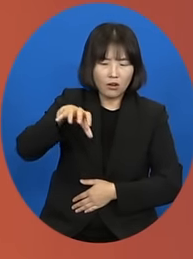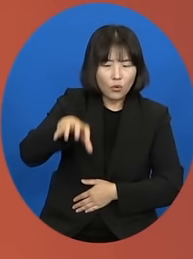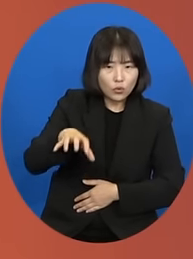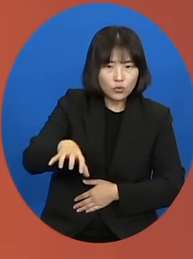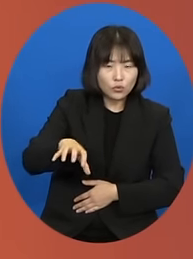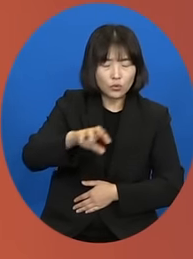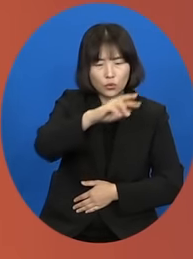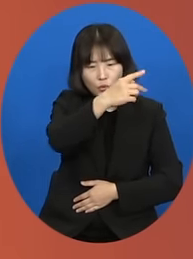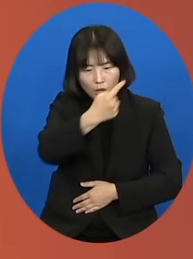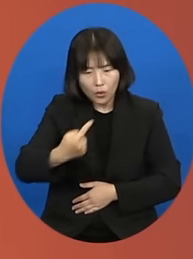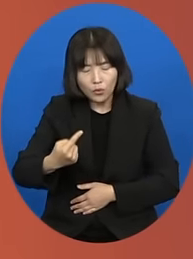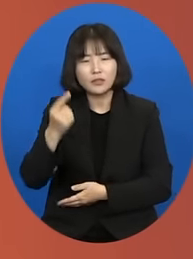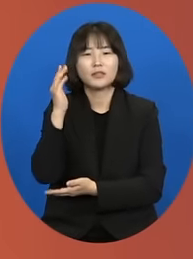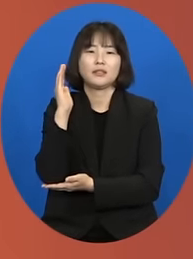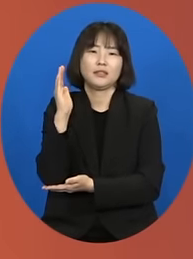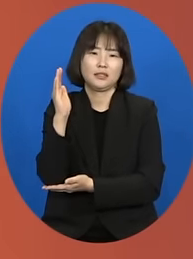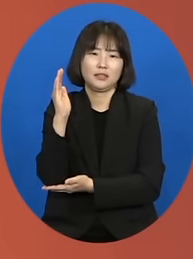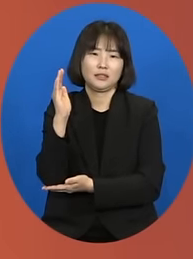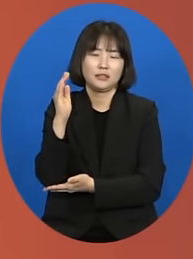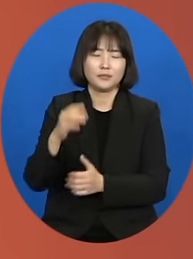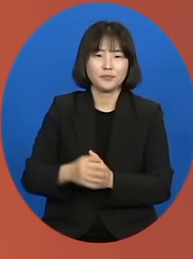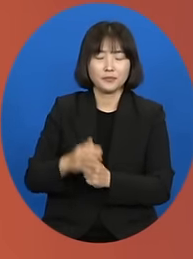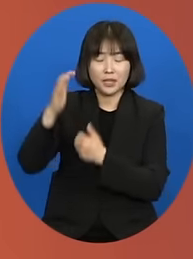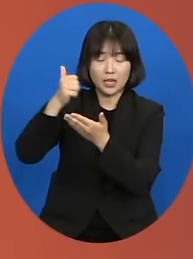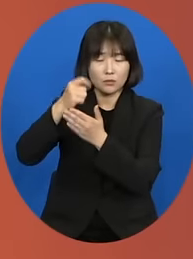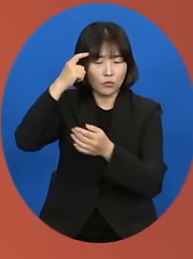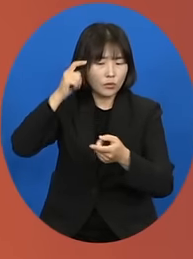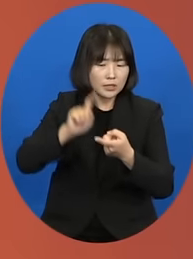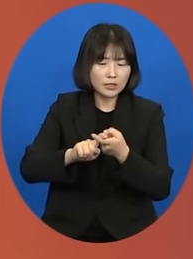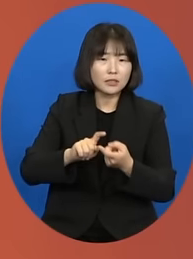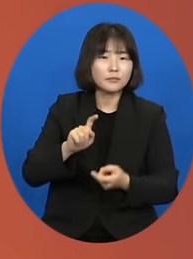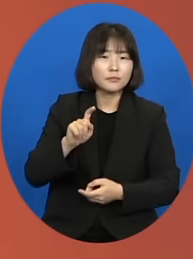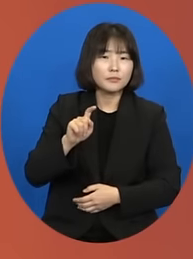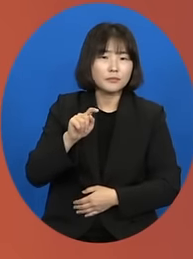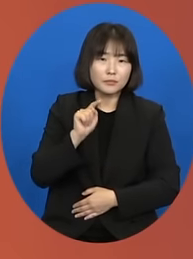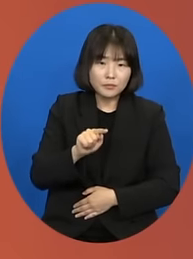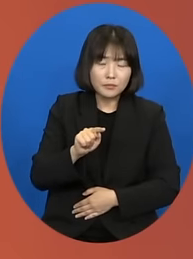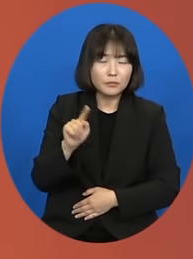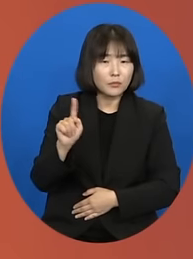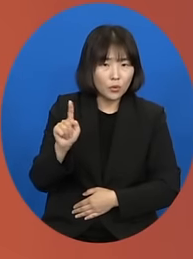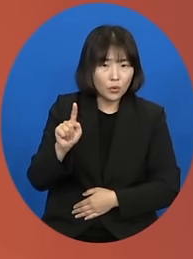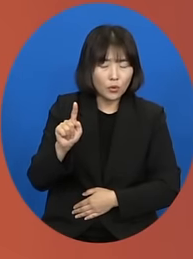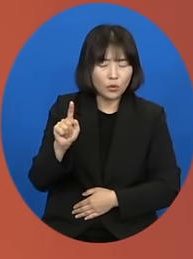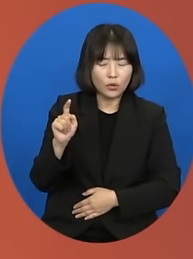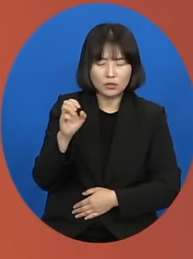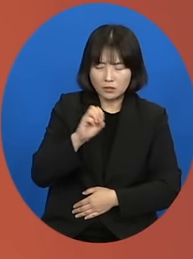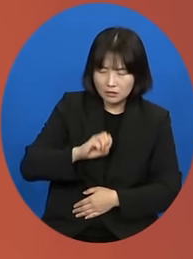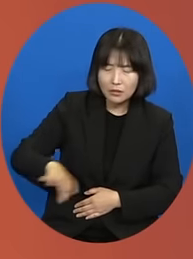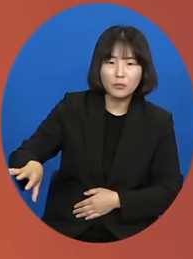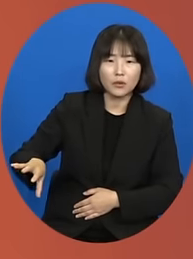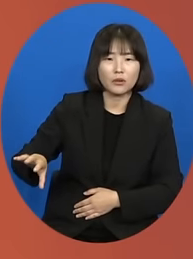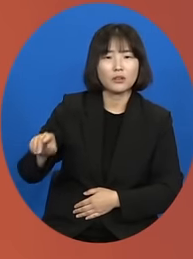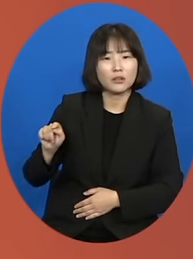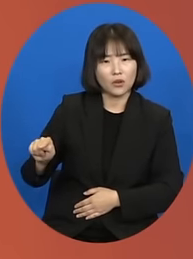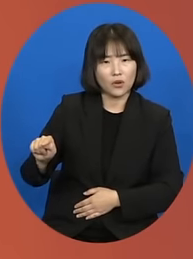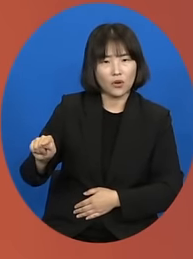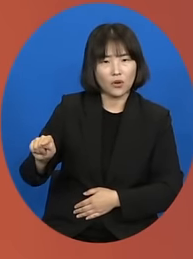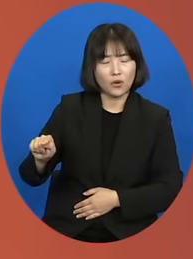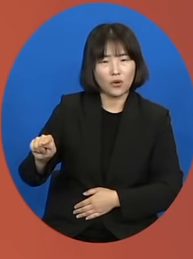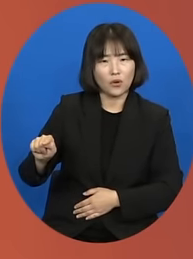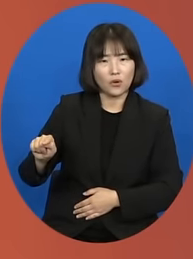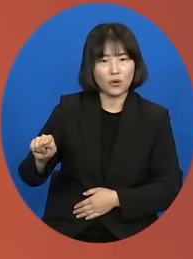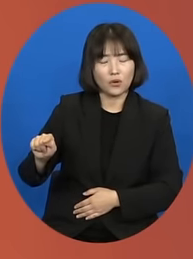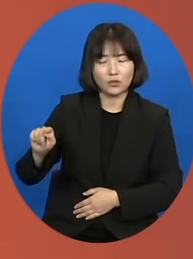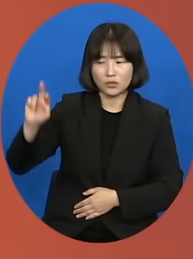대한 이야기들입니다. 우리 하나님의 관심은 온통 이렇게 잃어버렸던 것, 자기 자리를 떠났던 것이